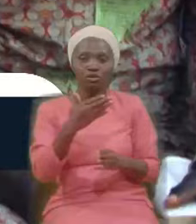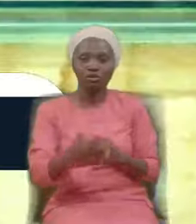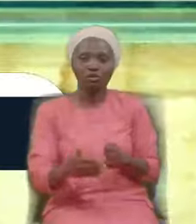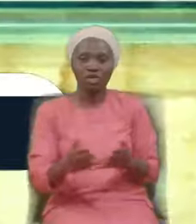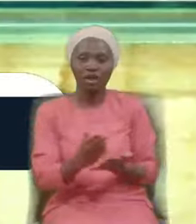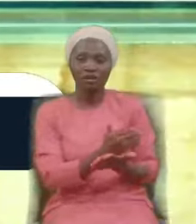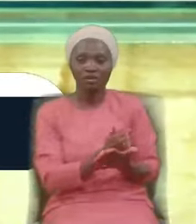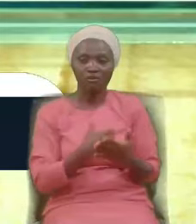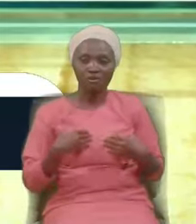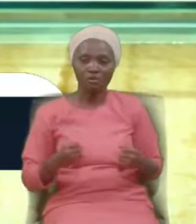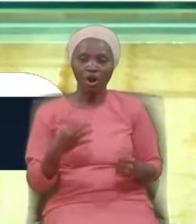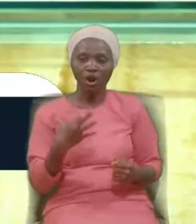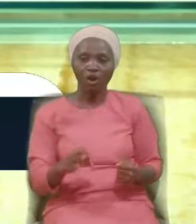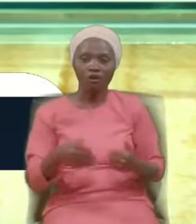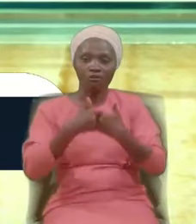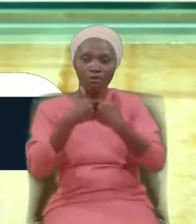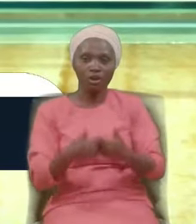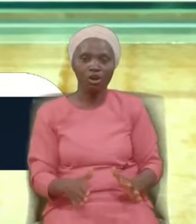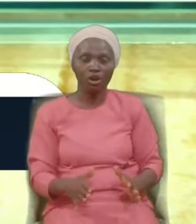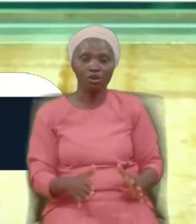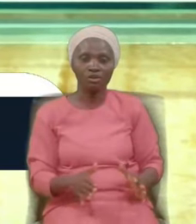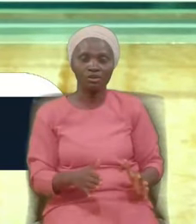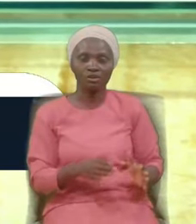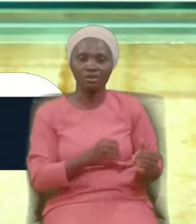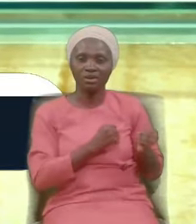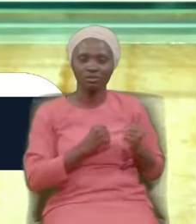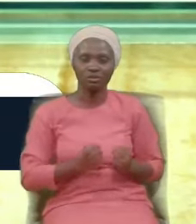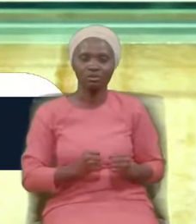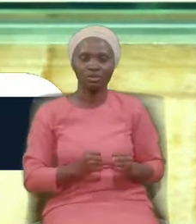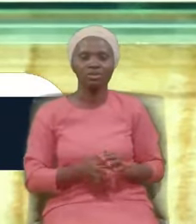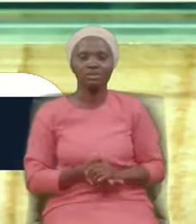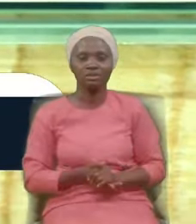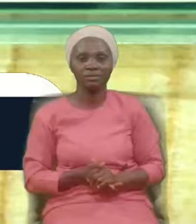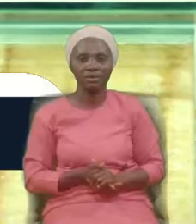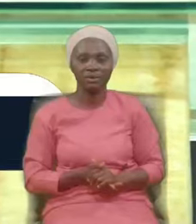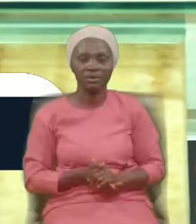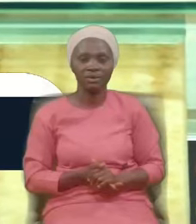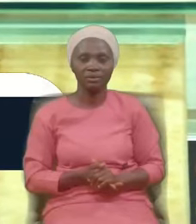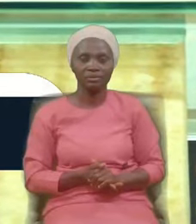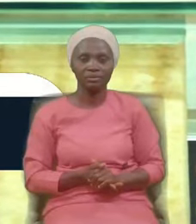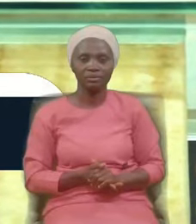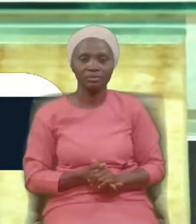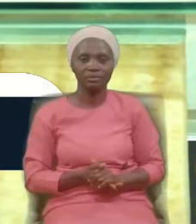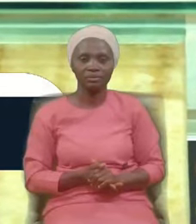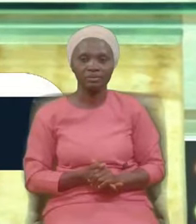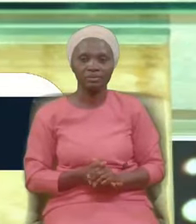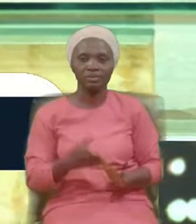la force perdue. La poursuite de la guérison totale de la force